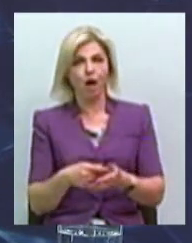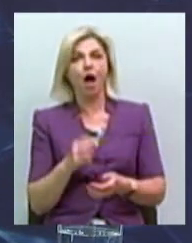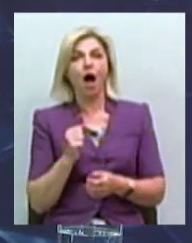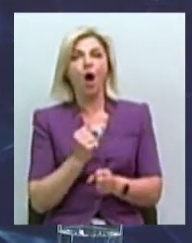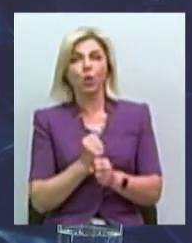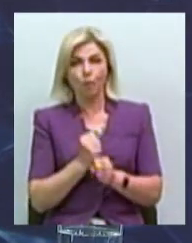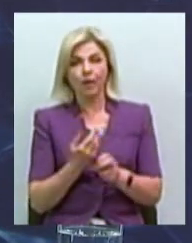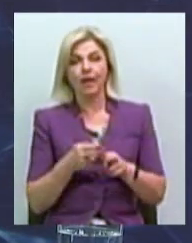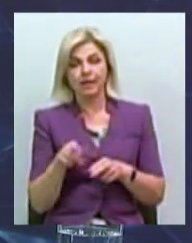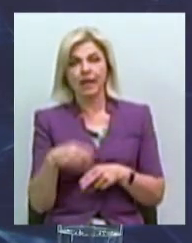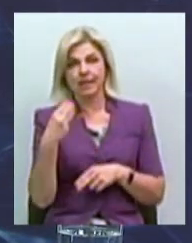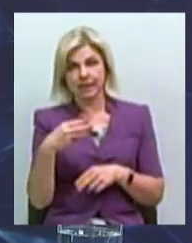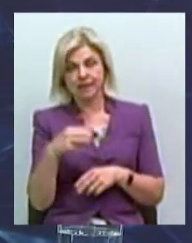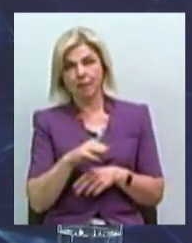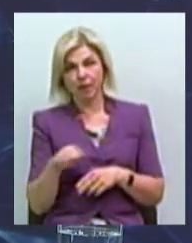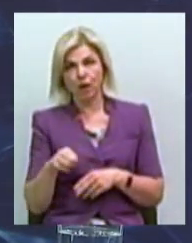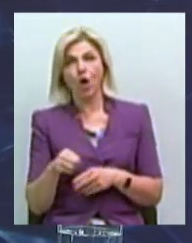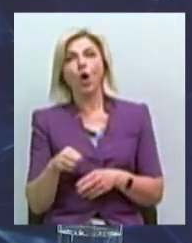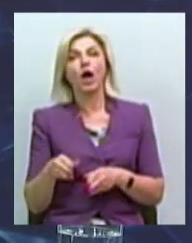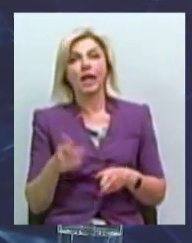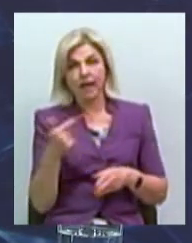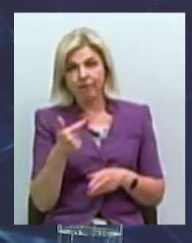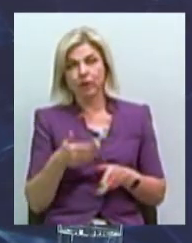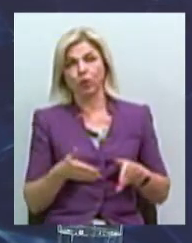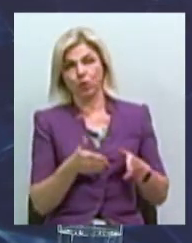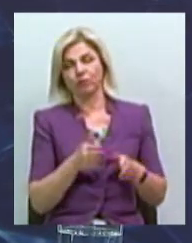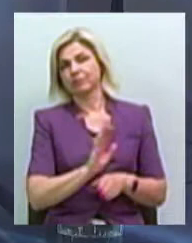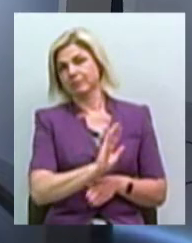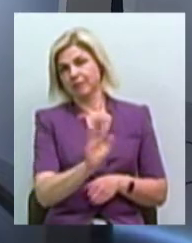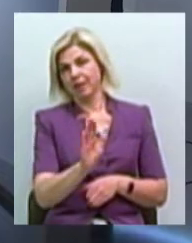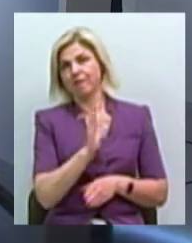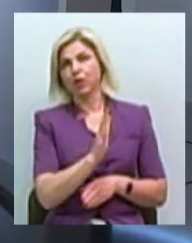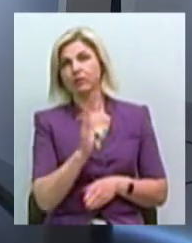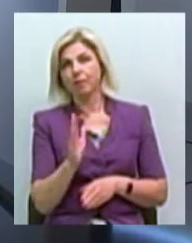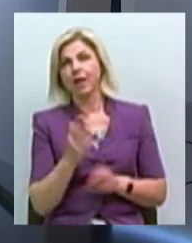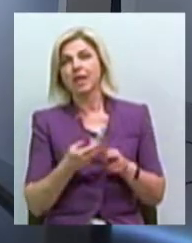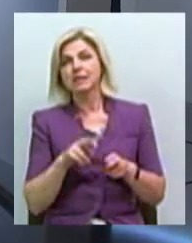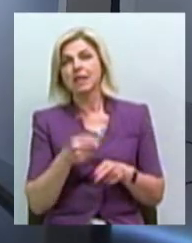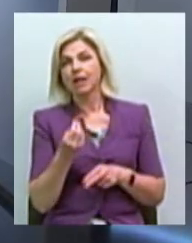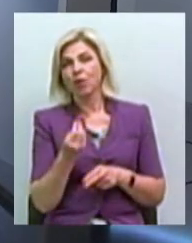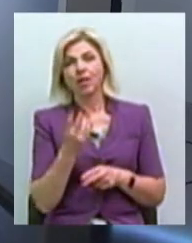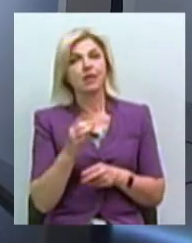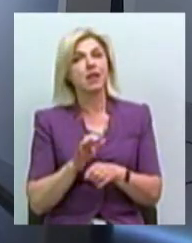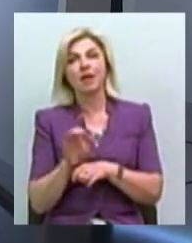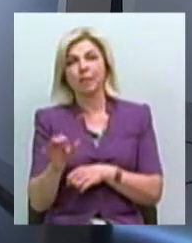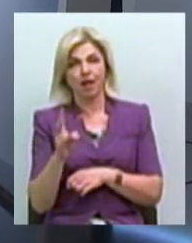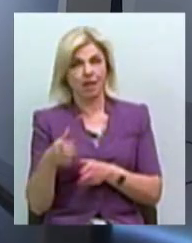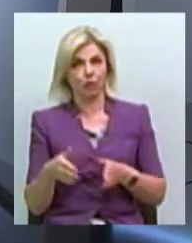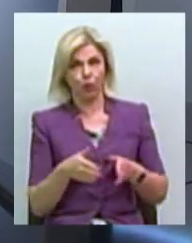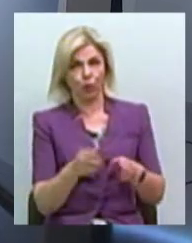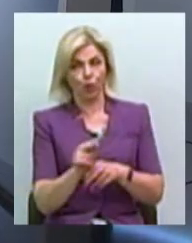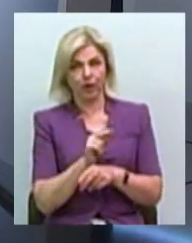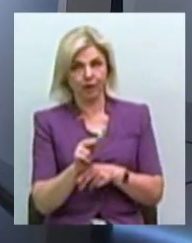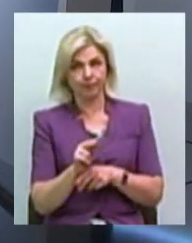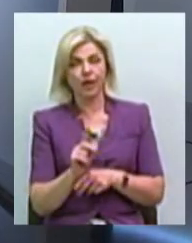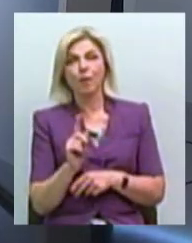на ці 30 мільйонів гривень дороги. Ні, кажу Володимир Володимирович, ці гроші не йдуть на дороги, тому що так